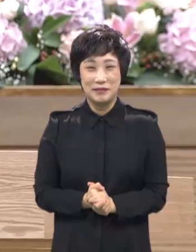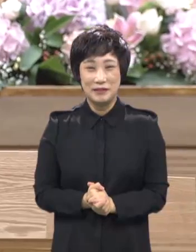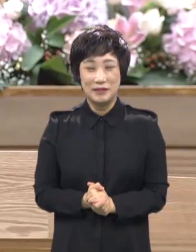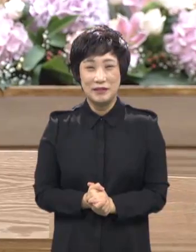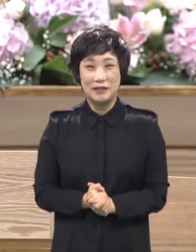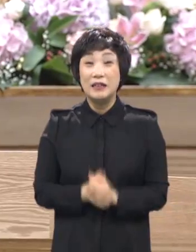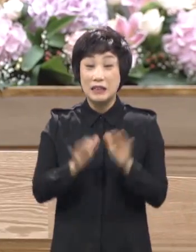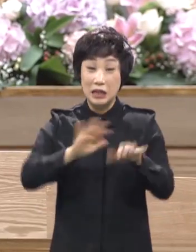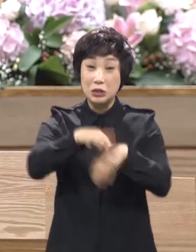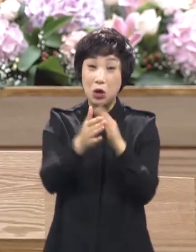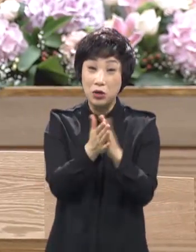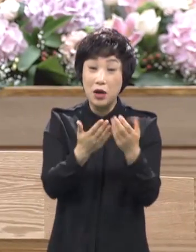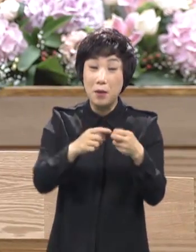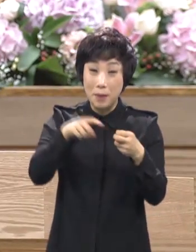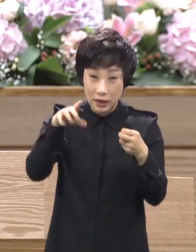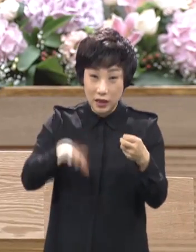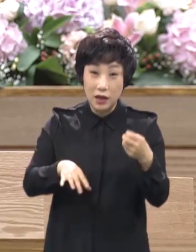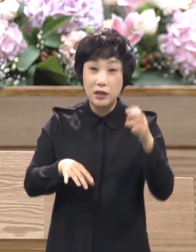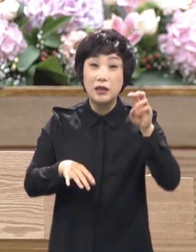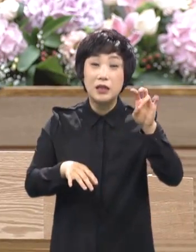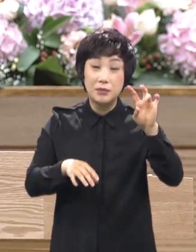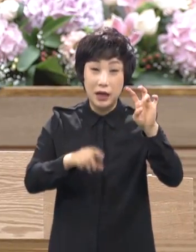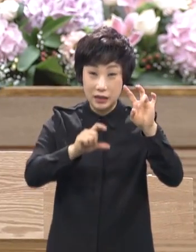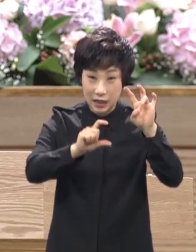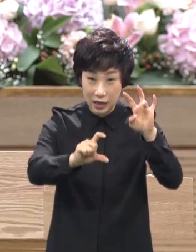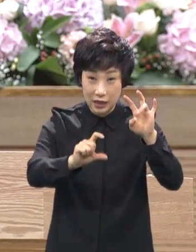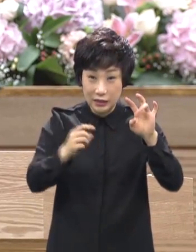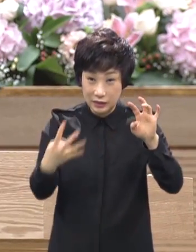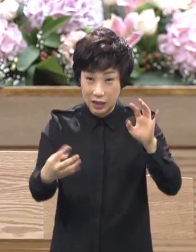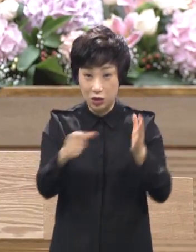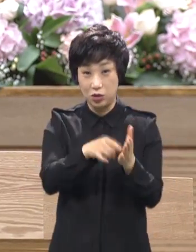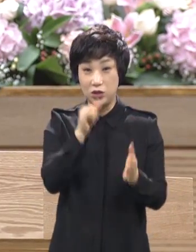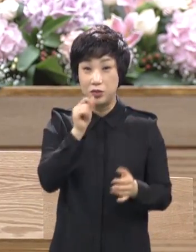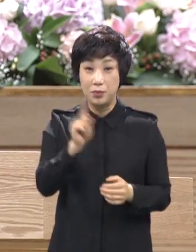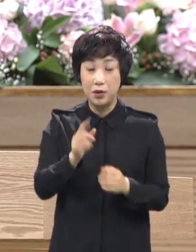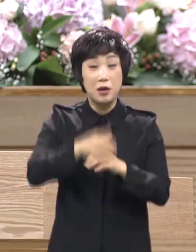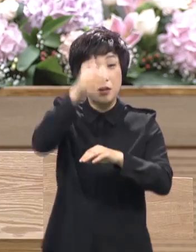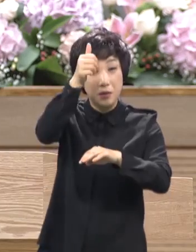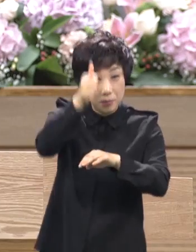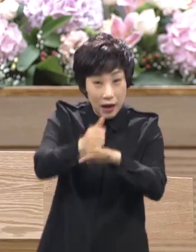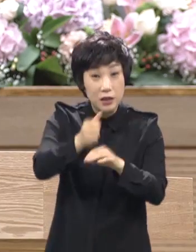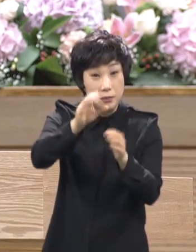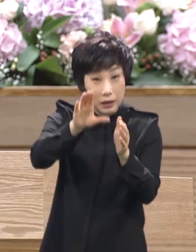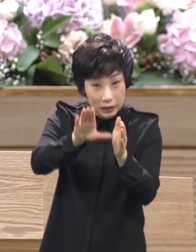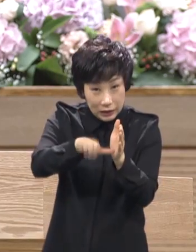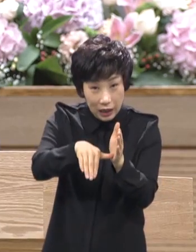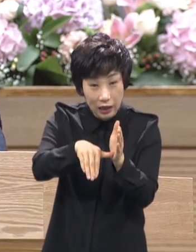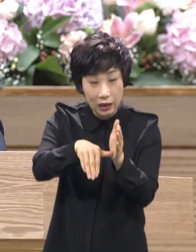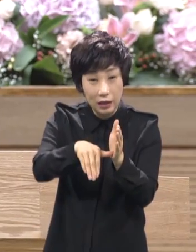그래서 마태복음 24장 4절에 마지막 때